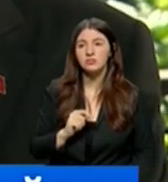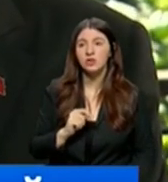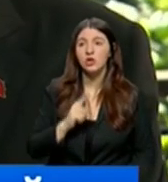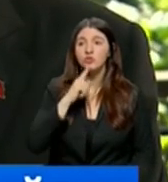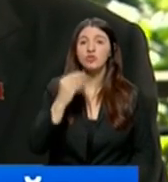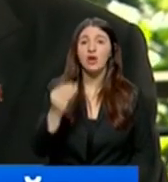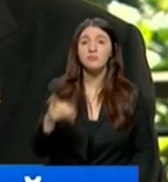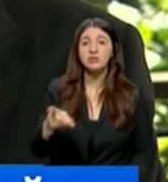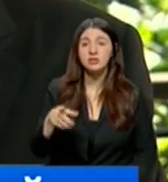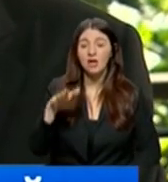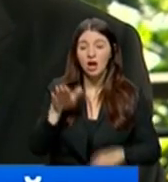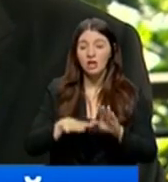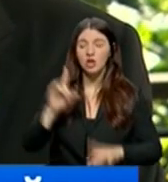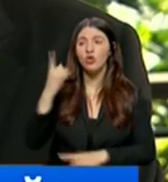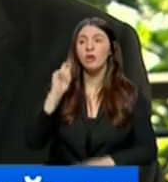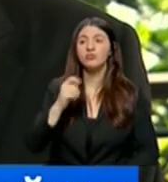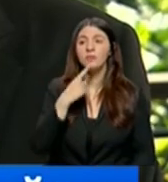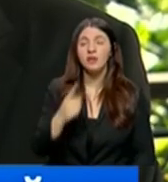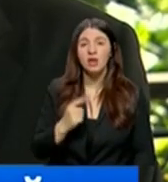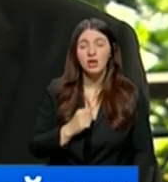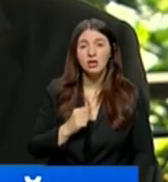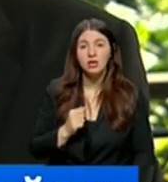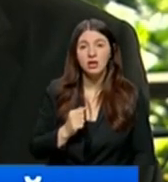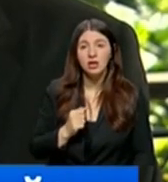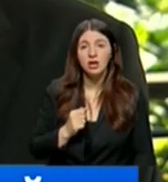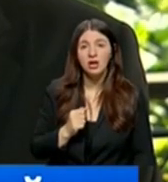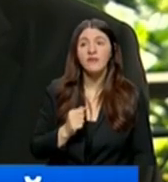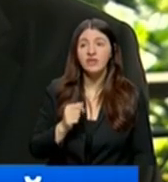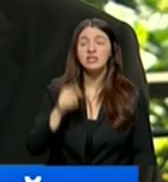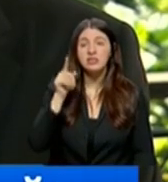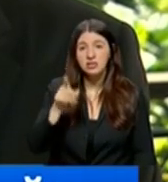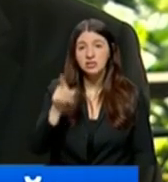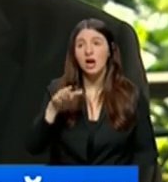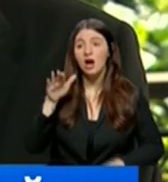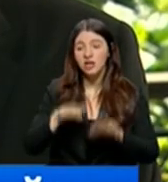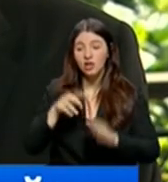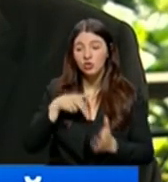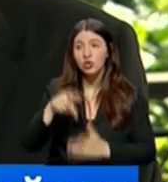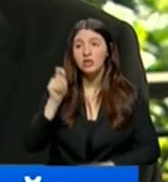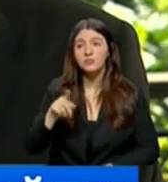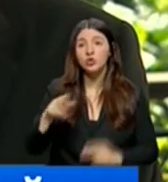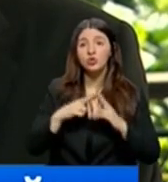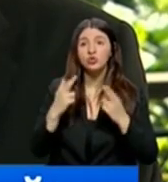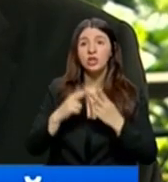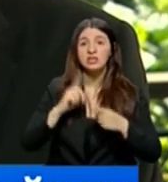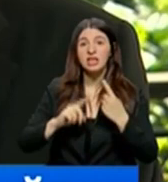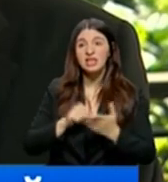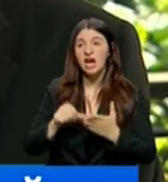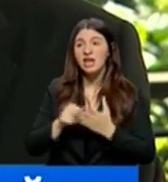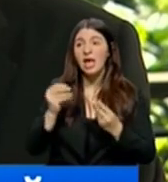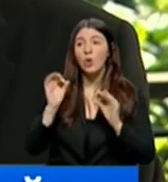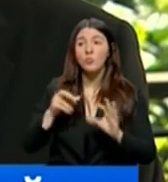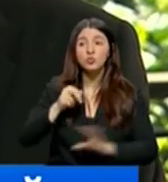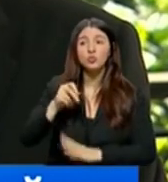Söz vermişsiniz adaletle yöneteceğim diye. Ve siz adalet yürüyüşü yaptınız. Dünya siyaset tarihinin en